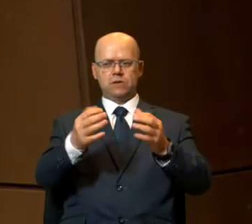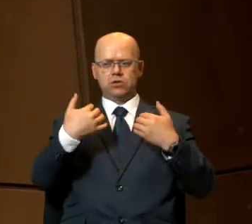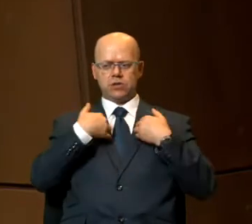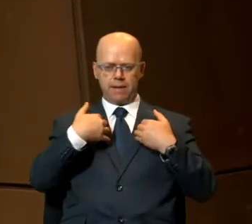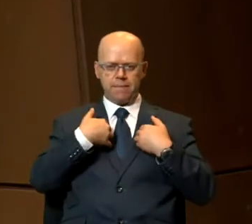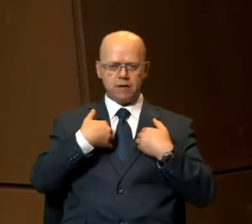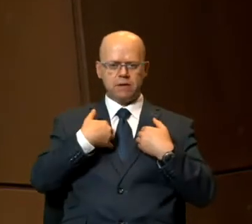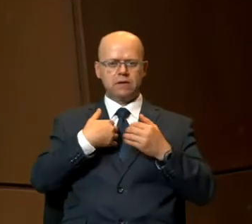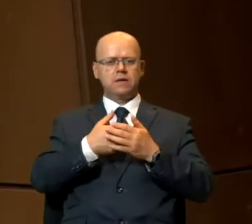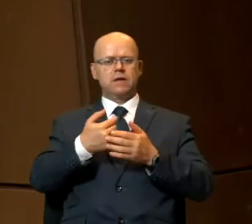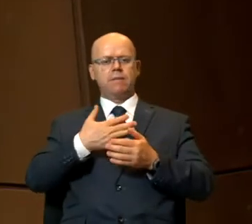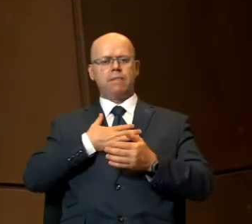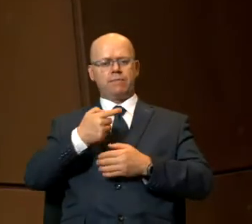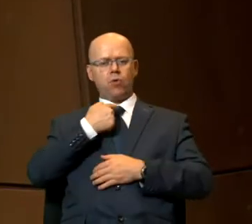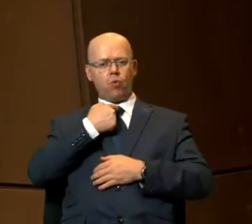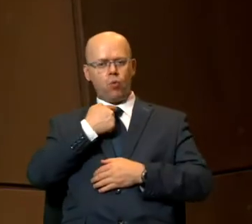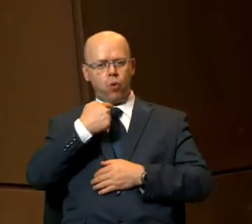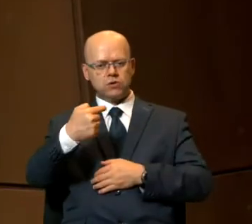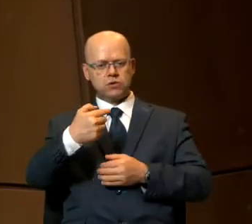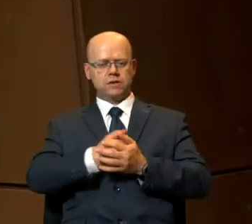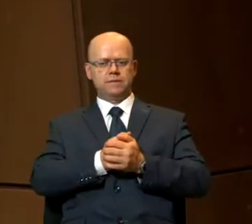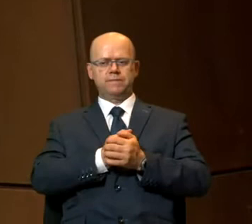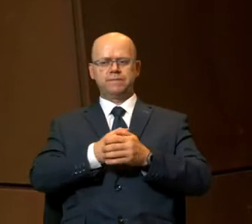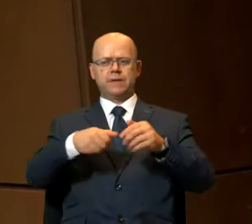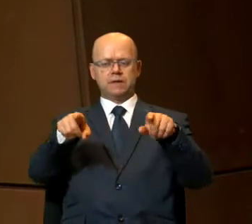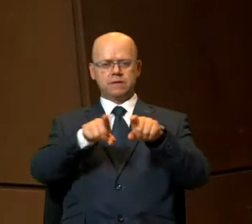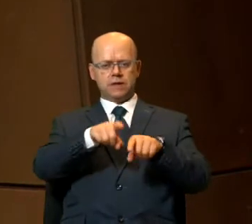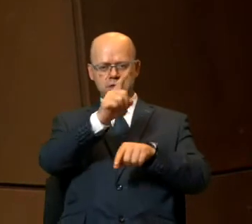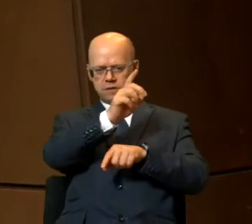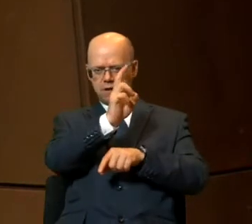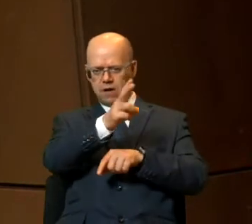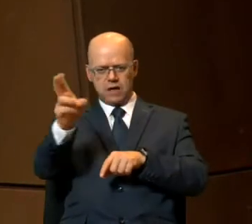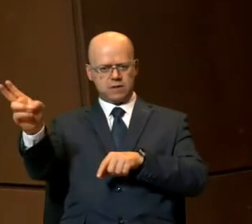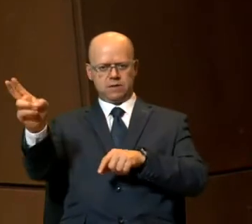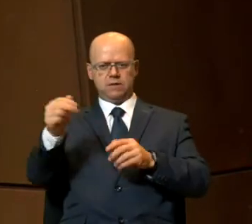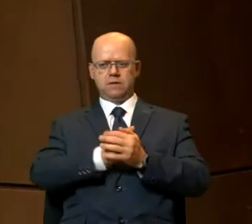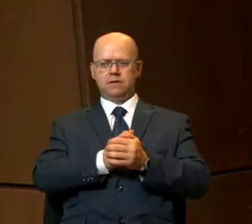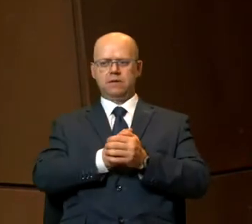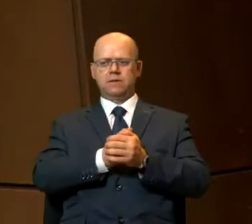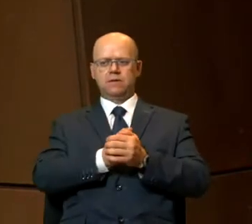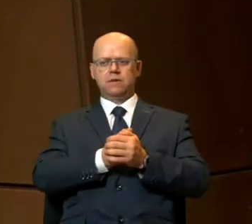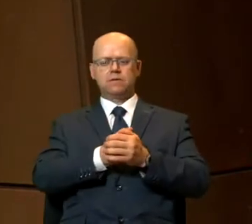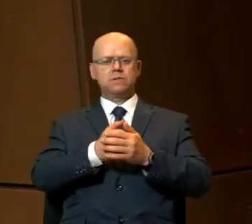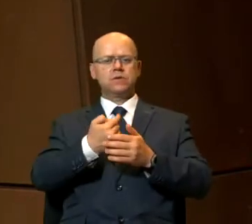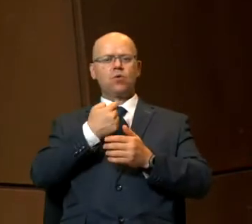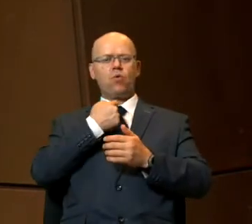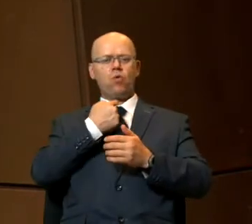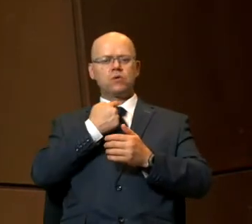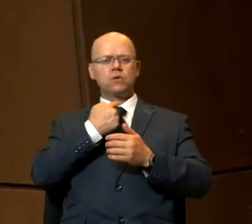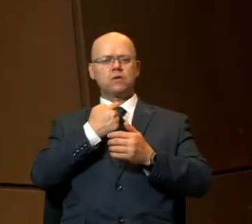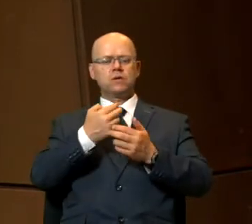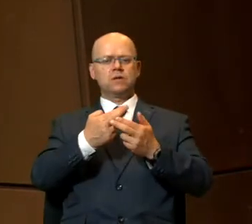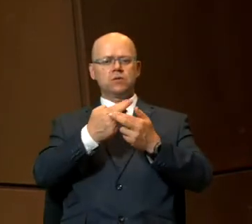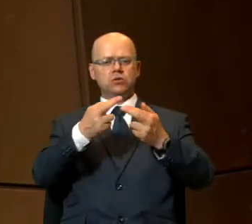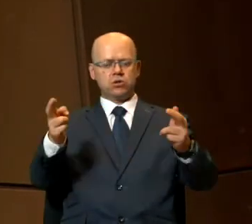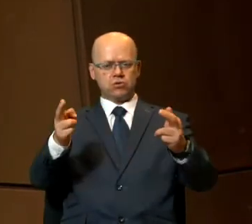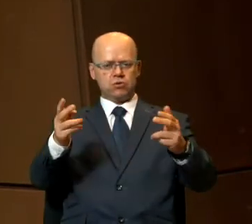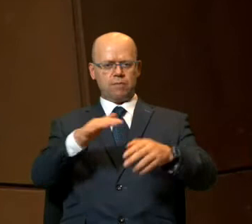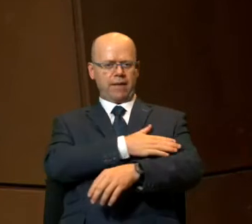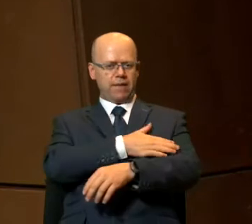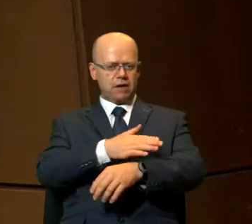jakiś głos i również państwo go posiadają i wszyscy inni i pewne takie głosy tworzą rzeczywistość materialną.